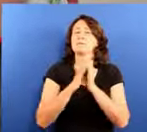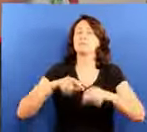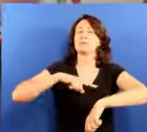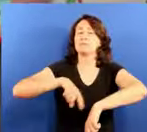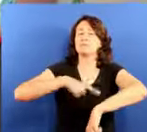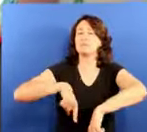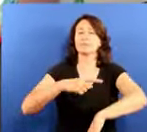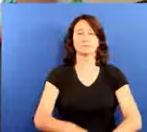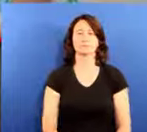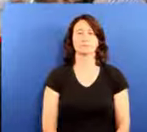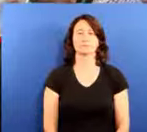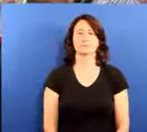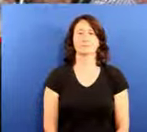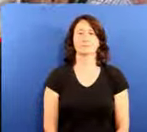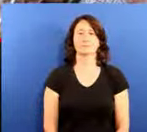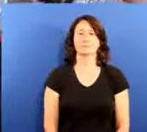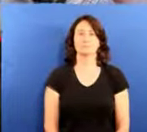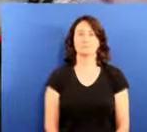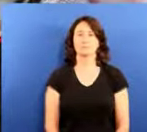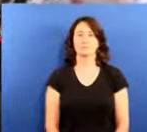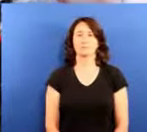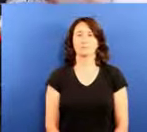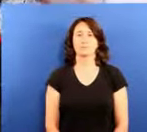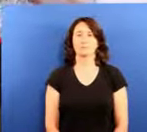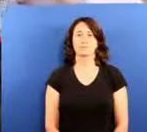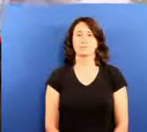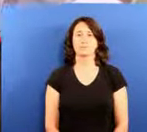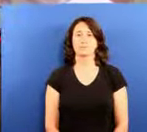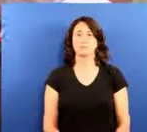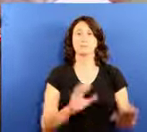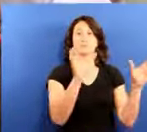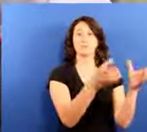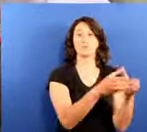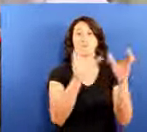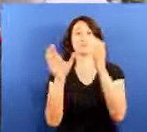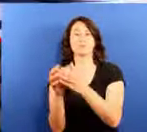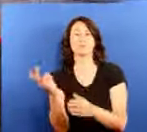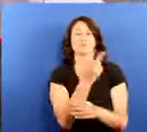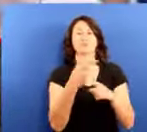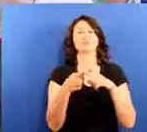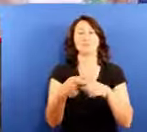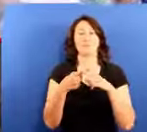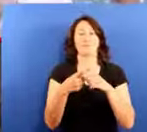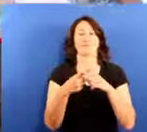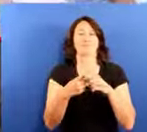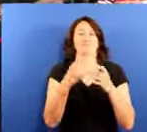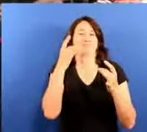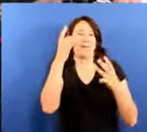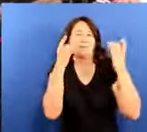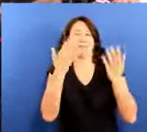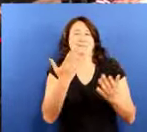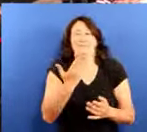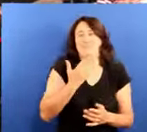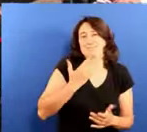Auzo landegiak uztailaren 17tik 30 arte egingo dira. Udako programa honetan parte hartzen duten gazteak profil